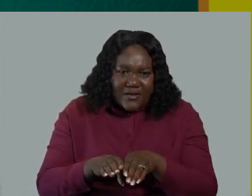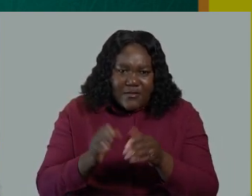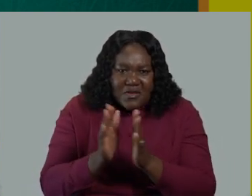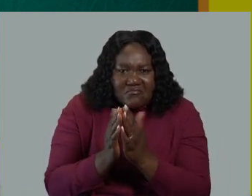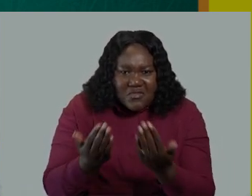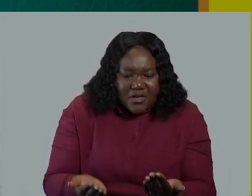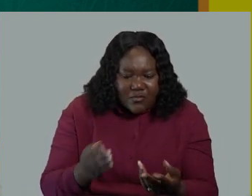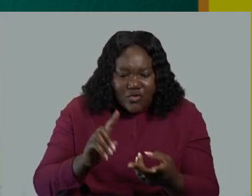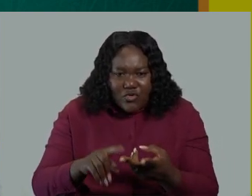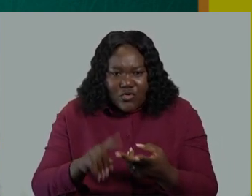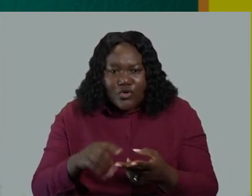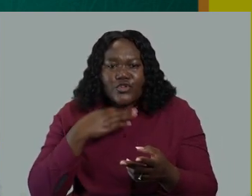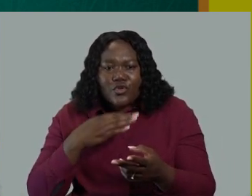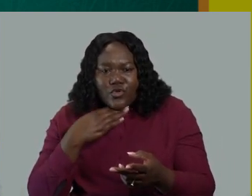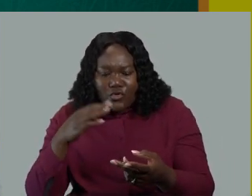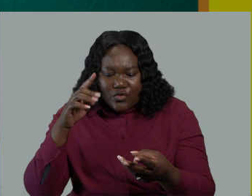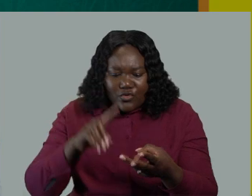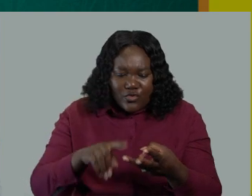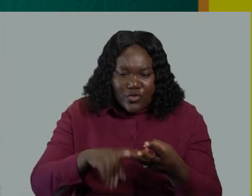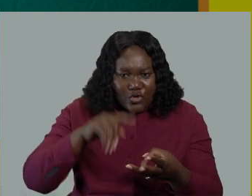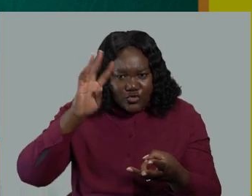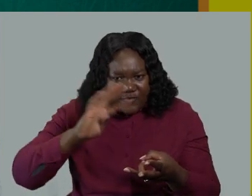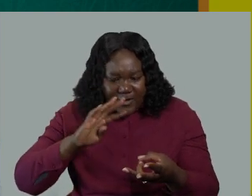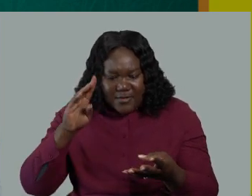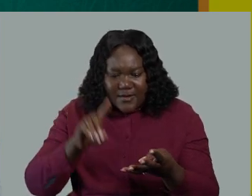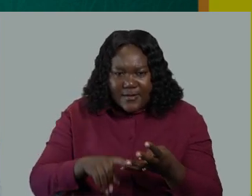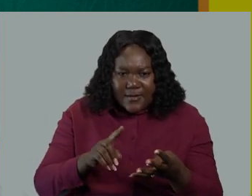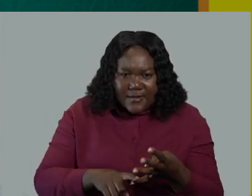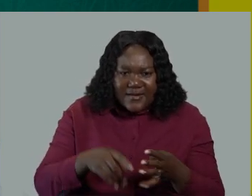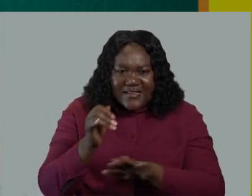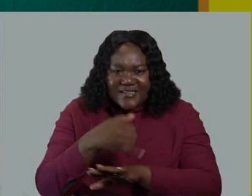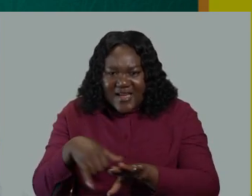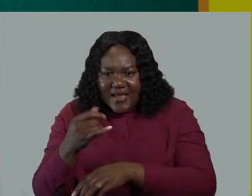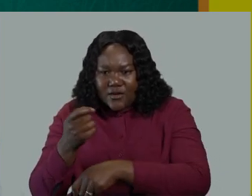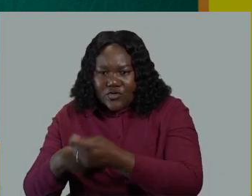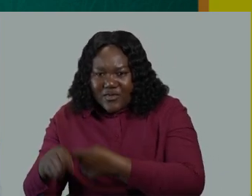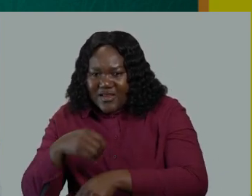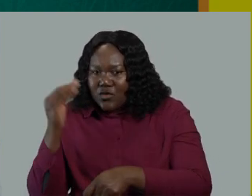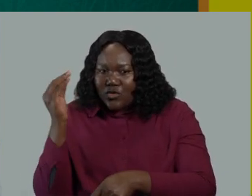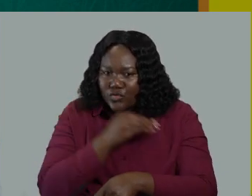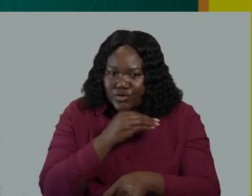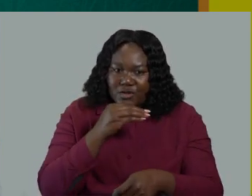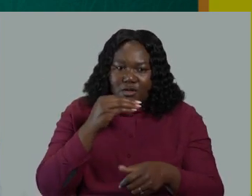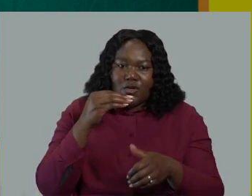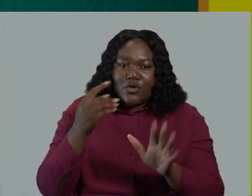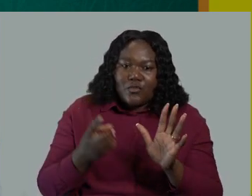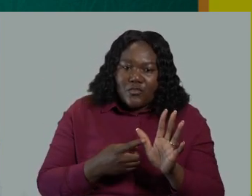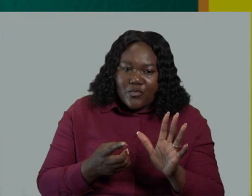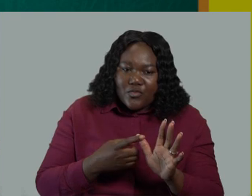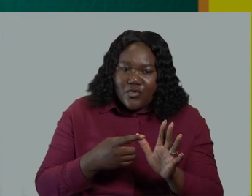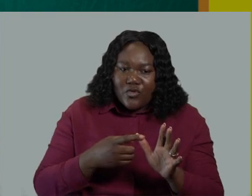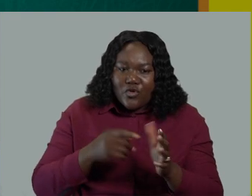okukala yembo, yehokololo, yofirima, yehala yomalandithilo